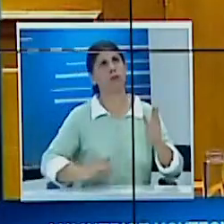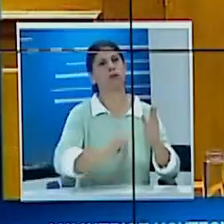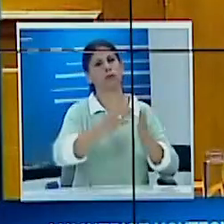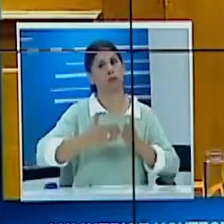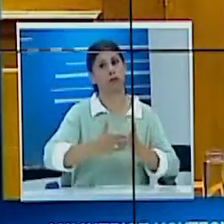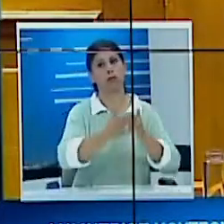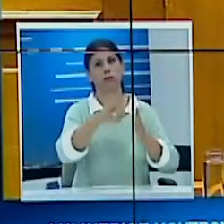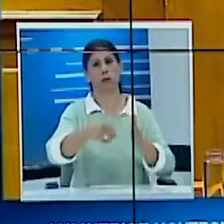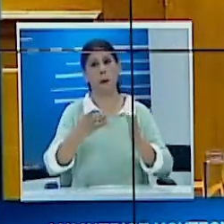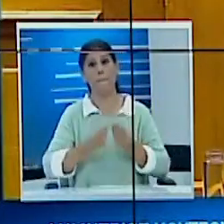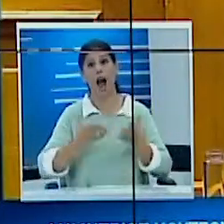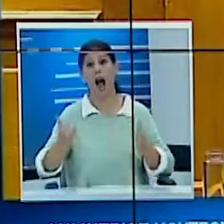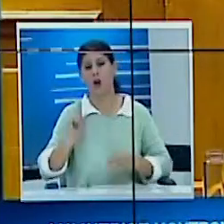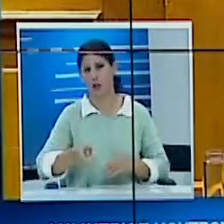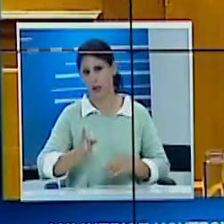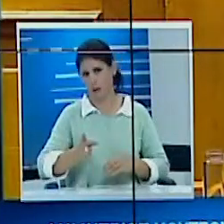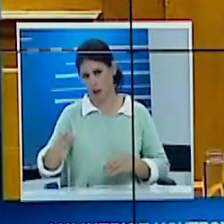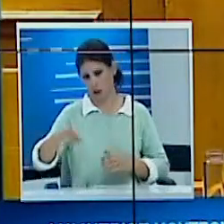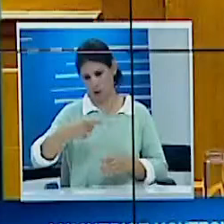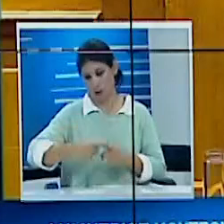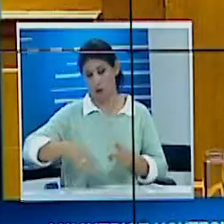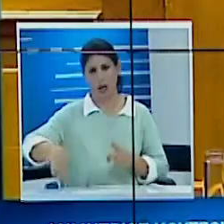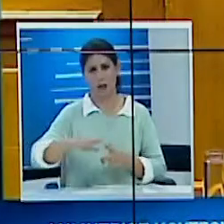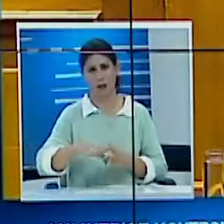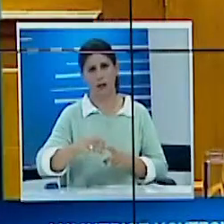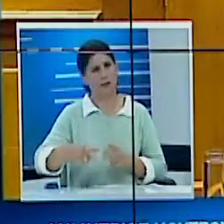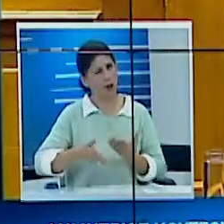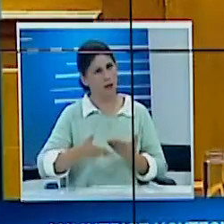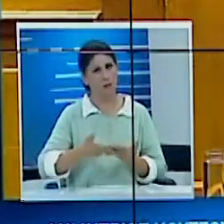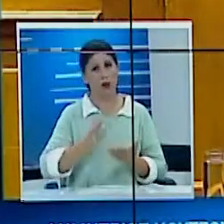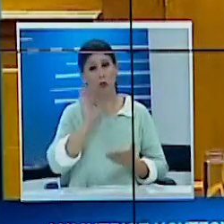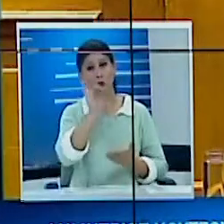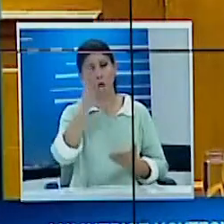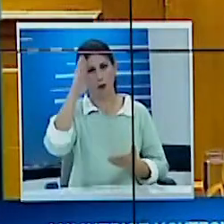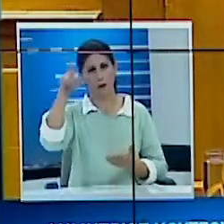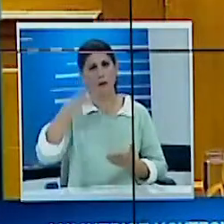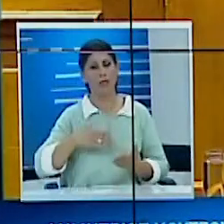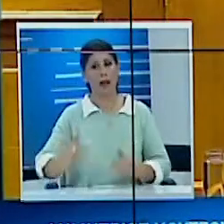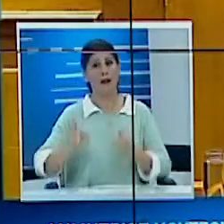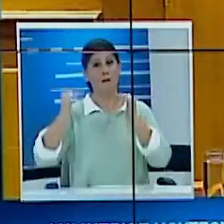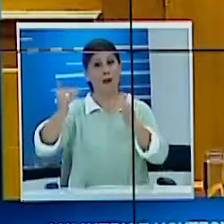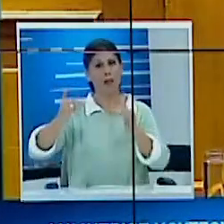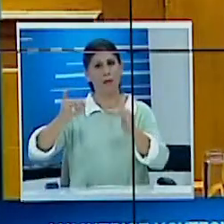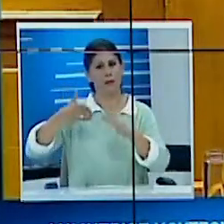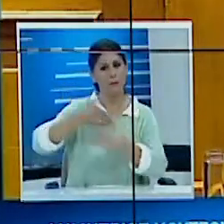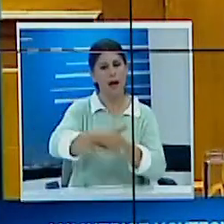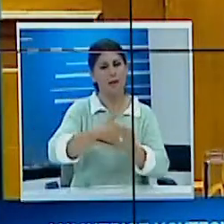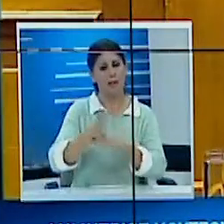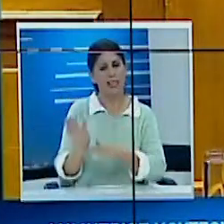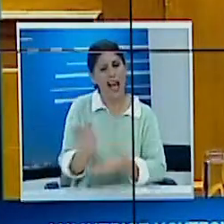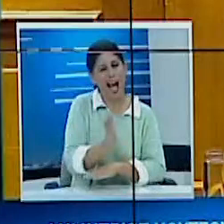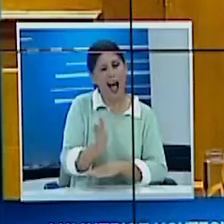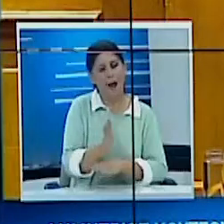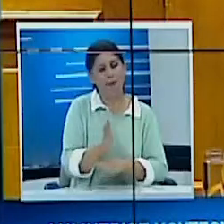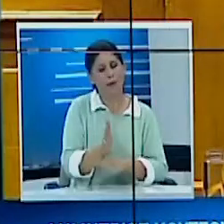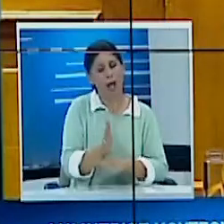σύντομο απόσπασμα που μεταδώσαμε, αναφέρθηκε στο αντεργατικό πολυνομοσχέδιο που έρχεται.